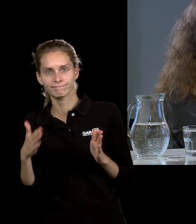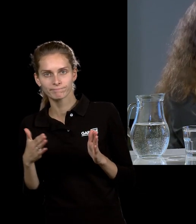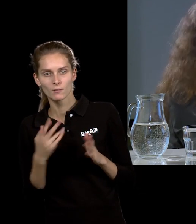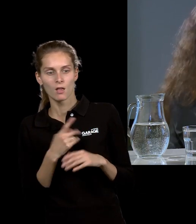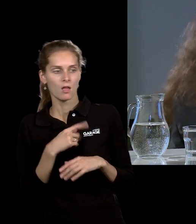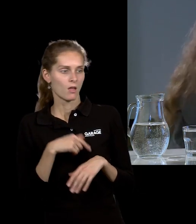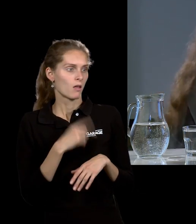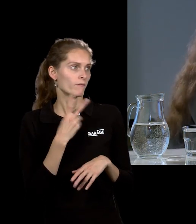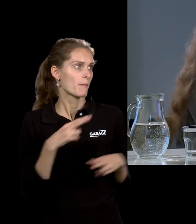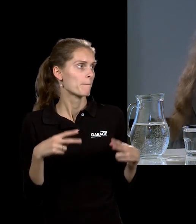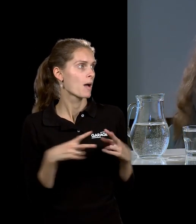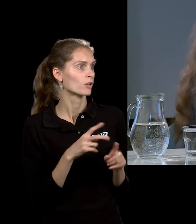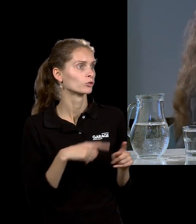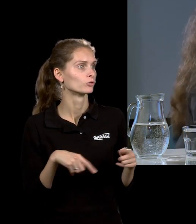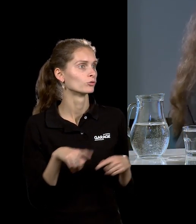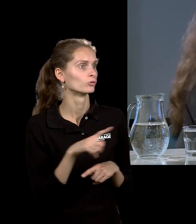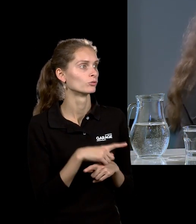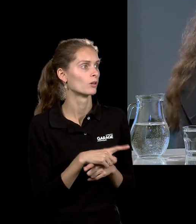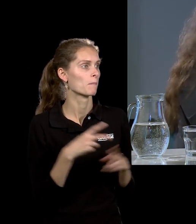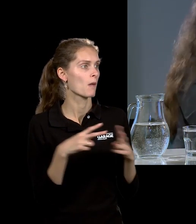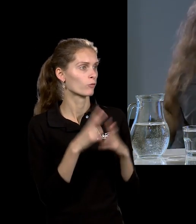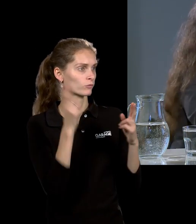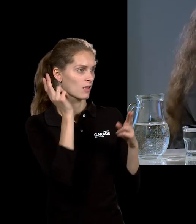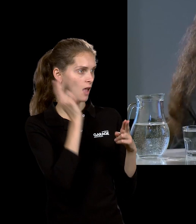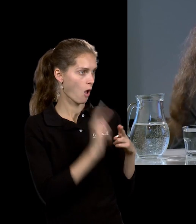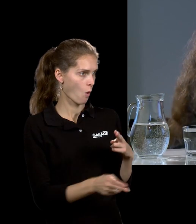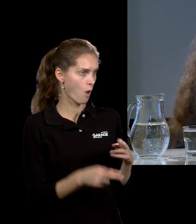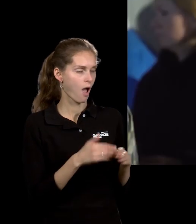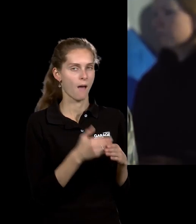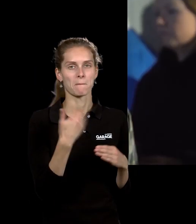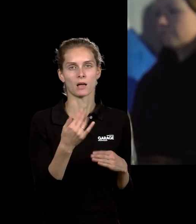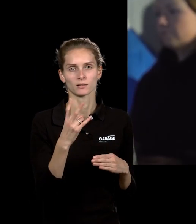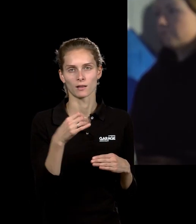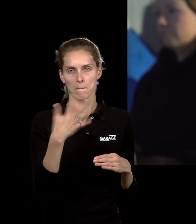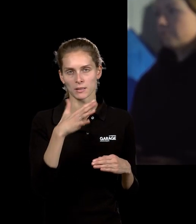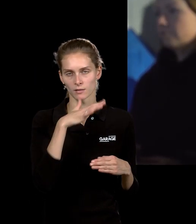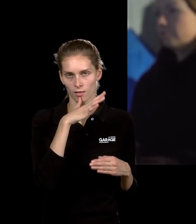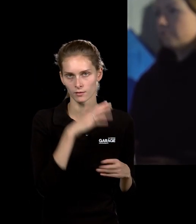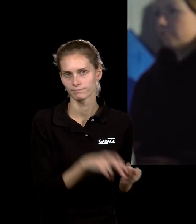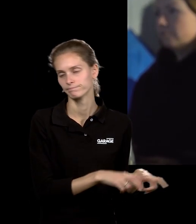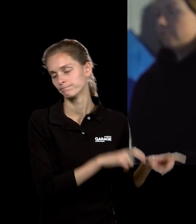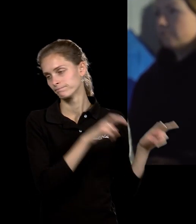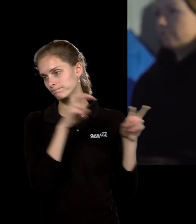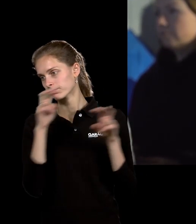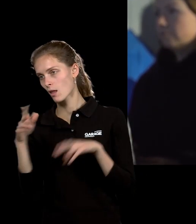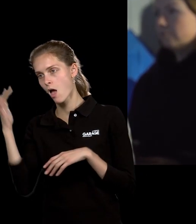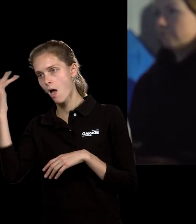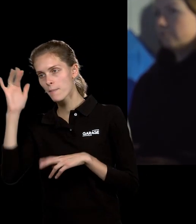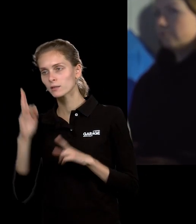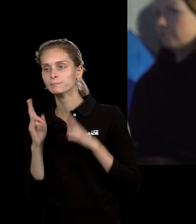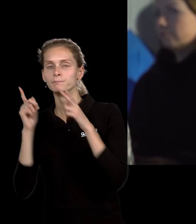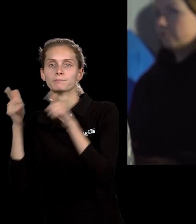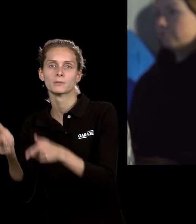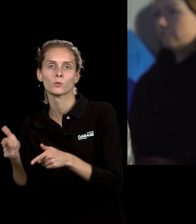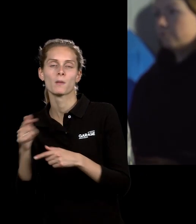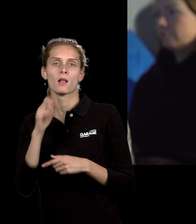что в Париже все уже давно кончилось, возвращается в Америку и поступает в Black Mountain College, это знаменитое